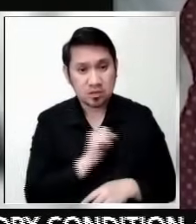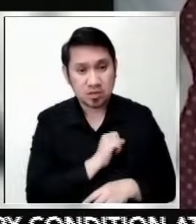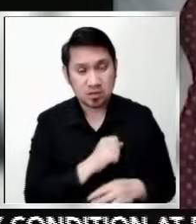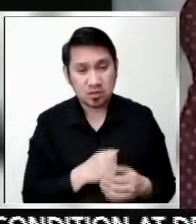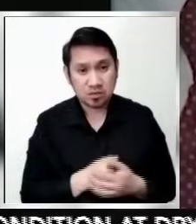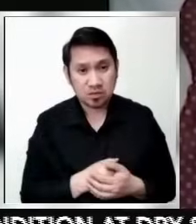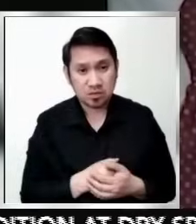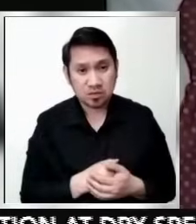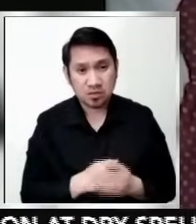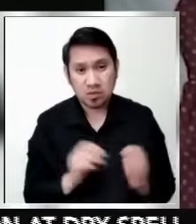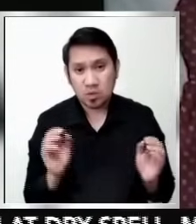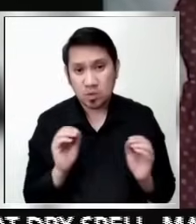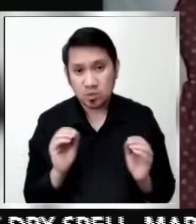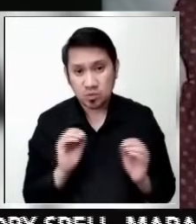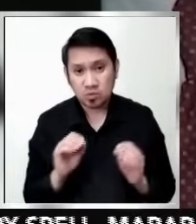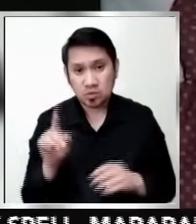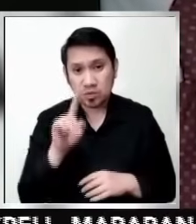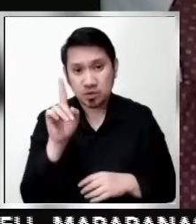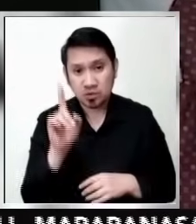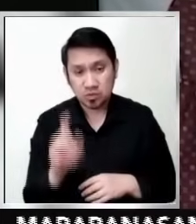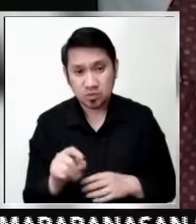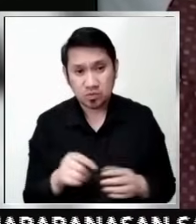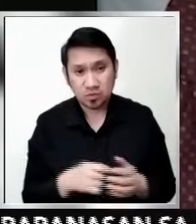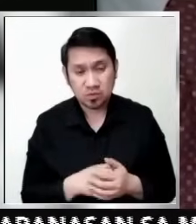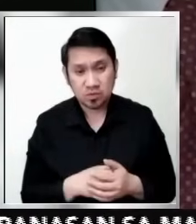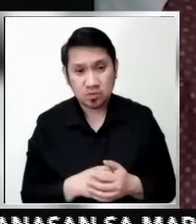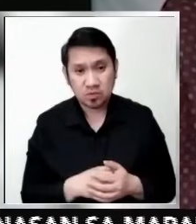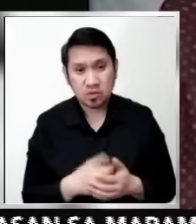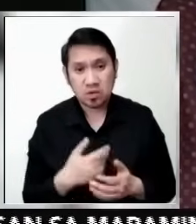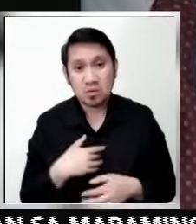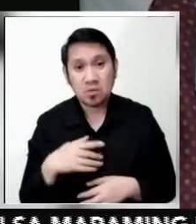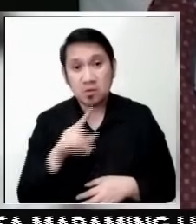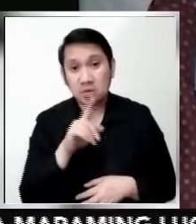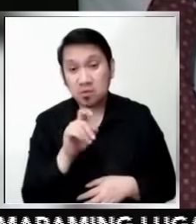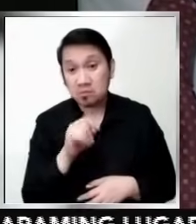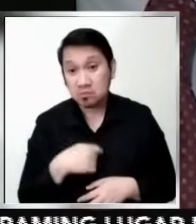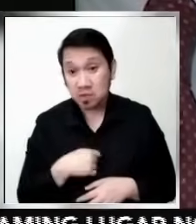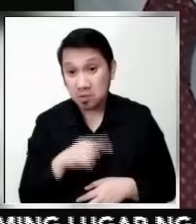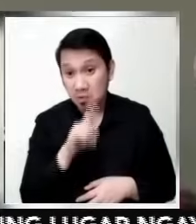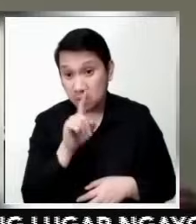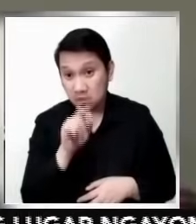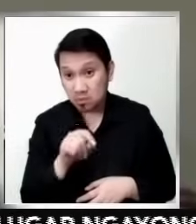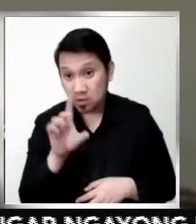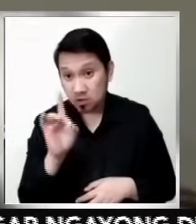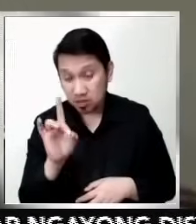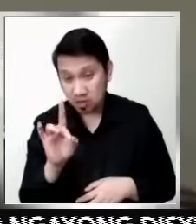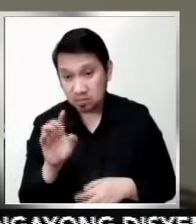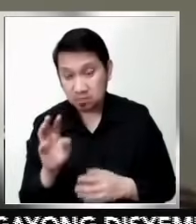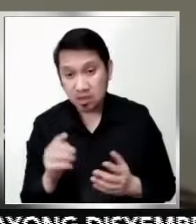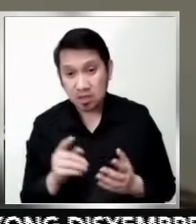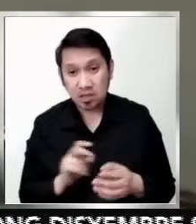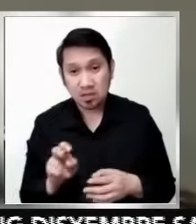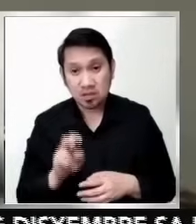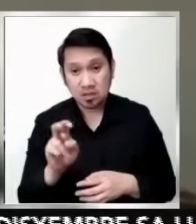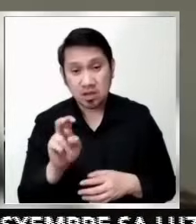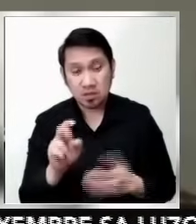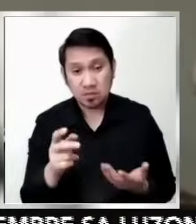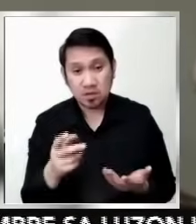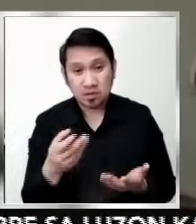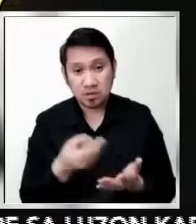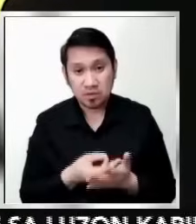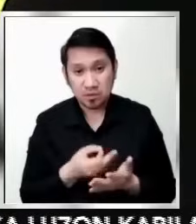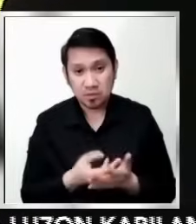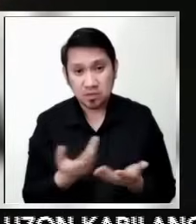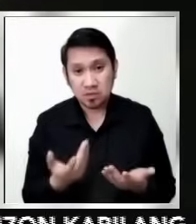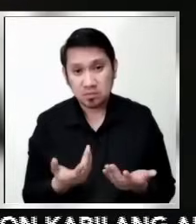statement It's just a question Nagtatanong lang may 1.8 billion ba na travel fund it's up to the speaker to confirm or